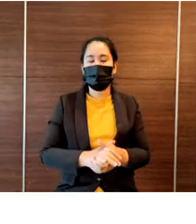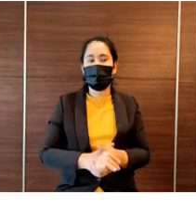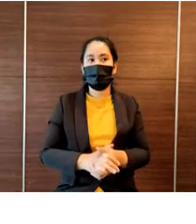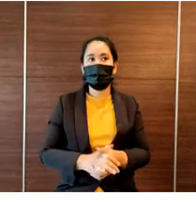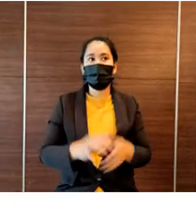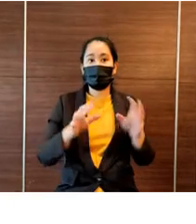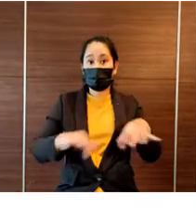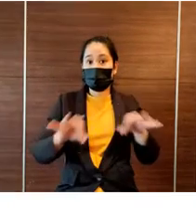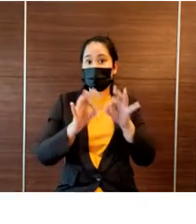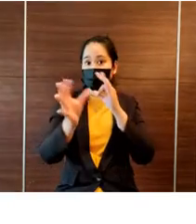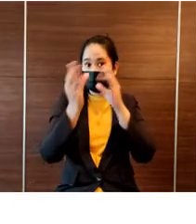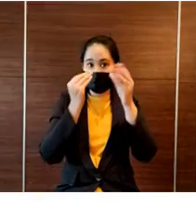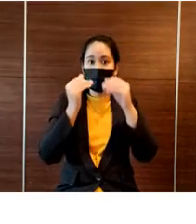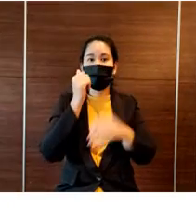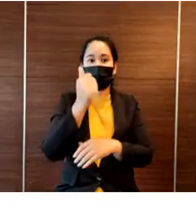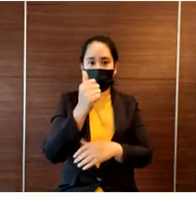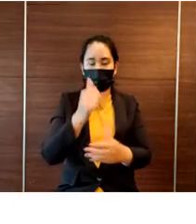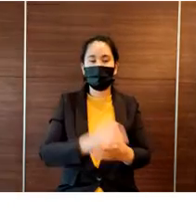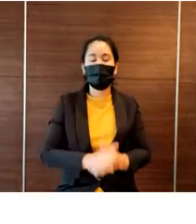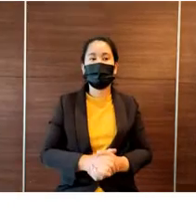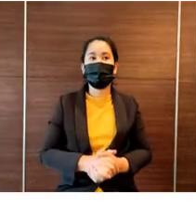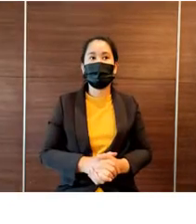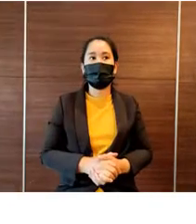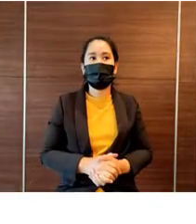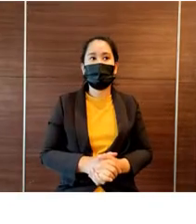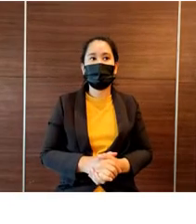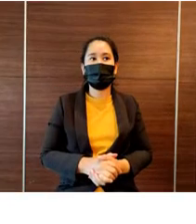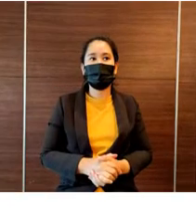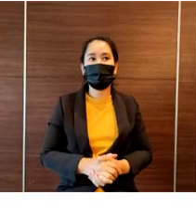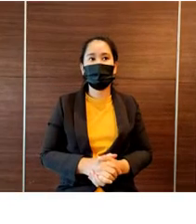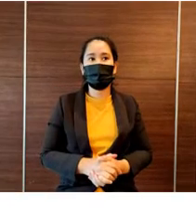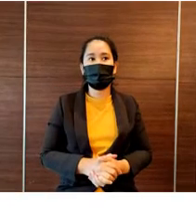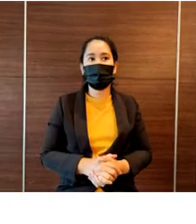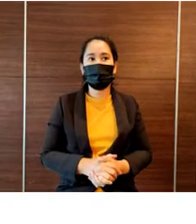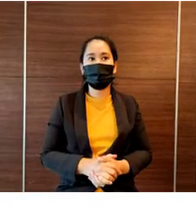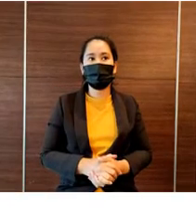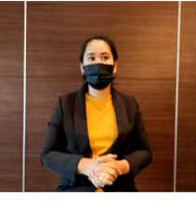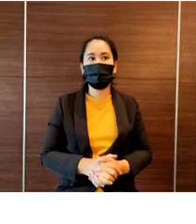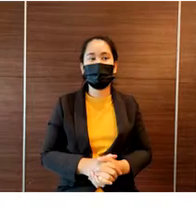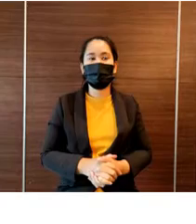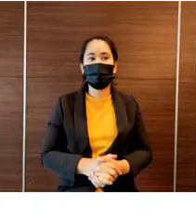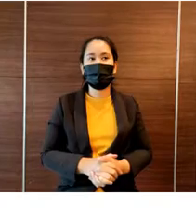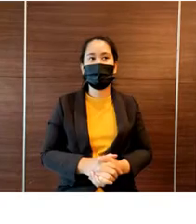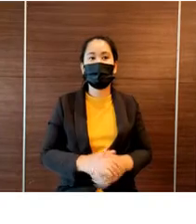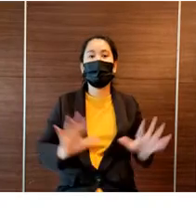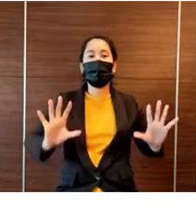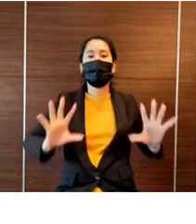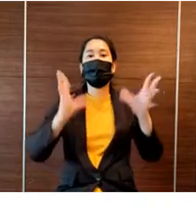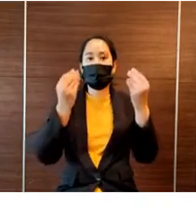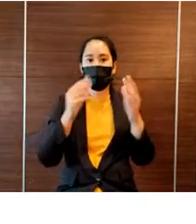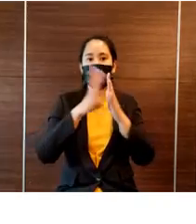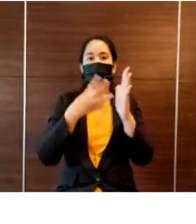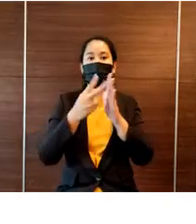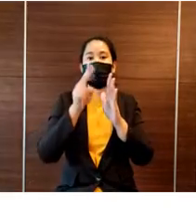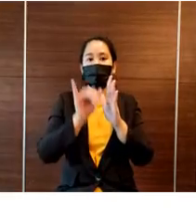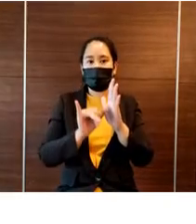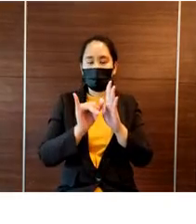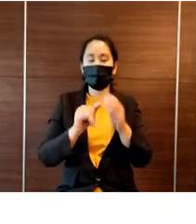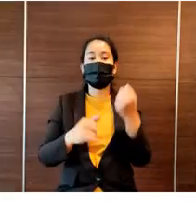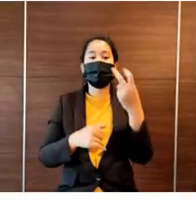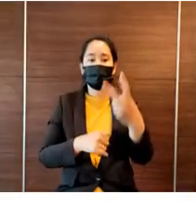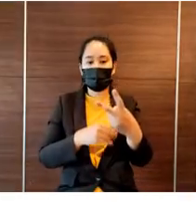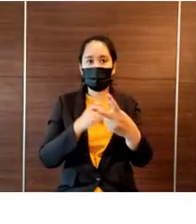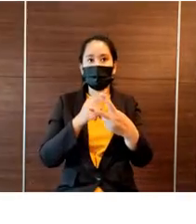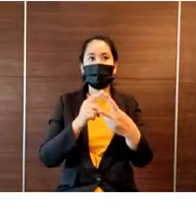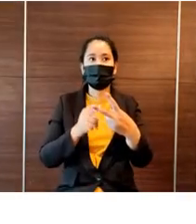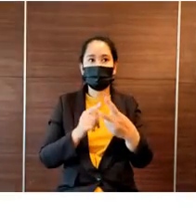รียนรู้เรามาเรียนรู้พร้อมกันนะครับ เหลืออีก2ข้อเนา ะหมดแล้ว ข้ อที่3เป็นด้านนโยบายแต่บังเอิญมี2นโยบาย